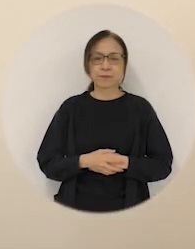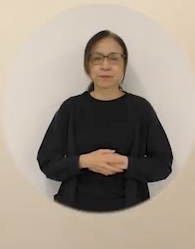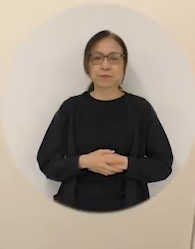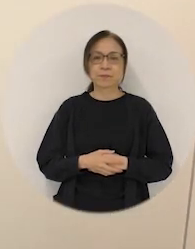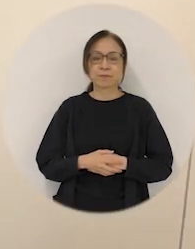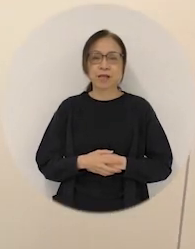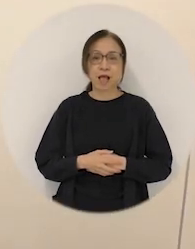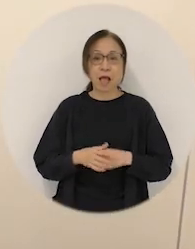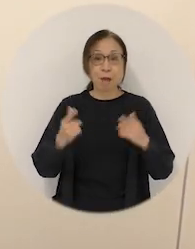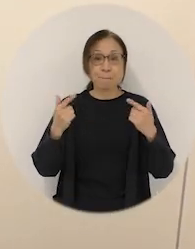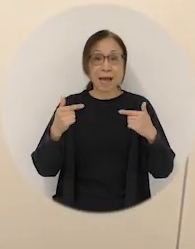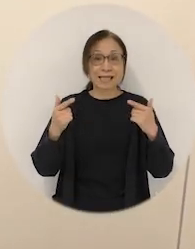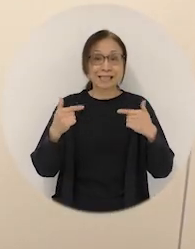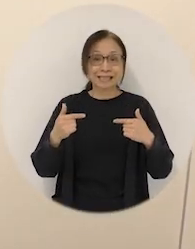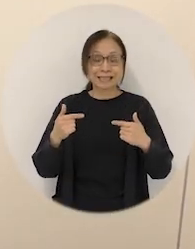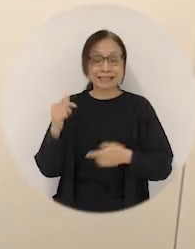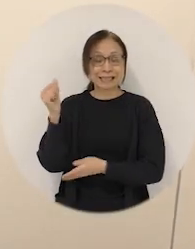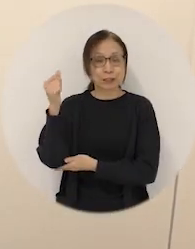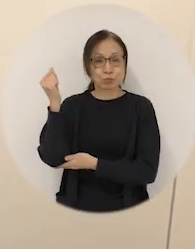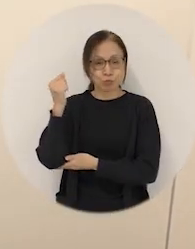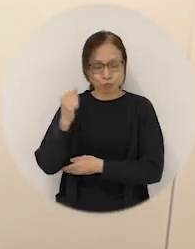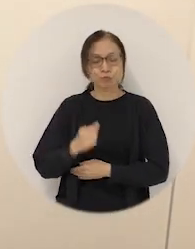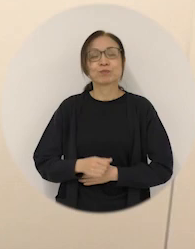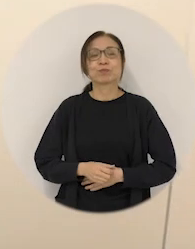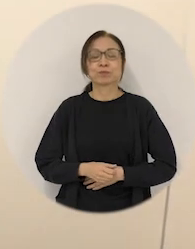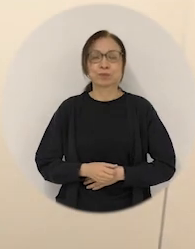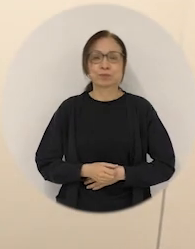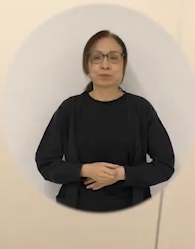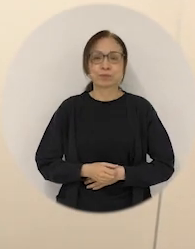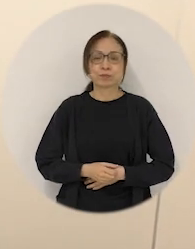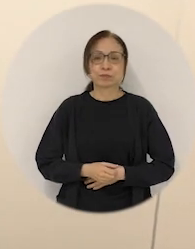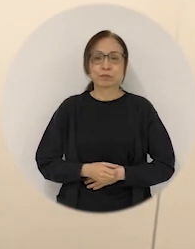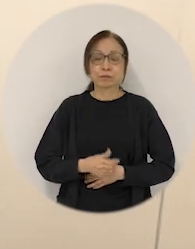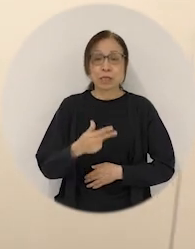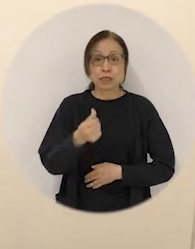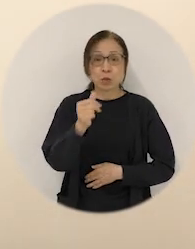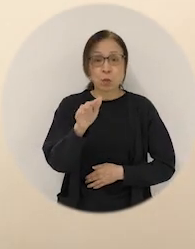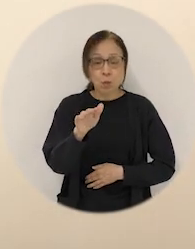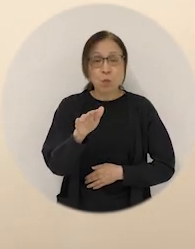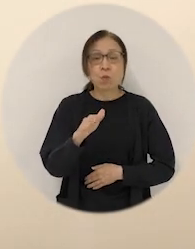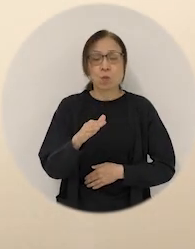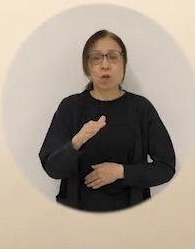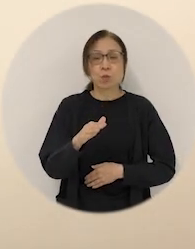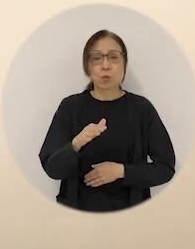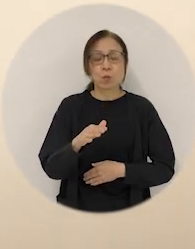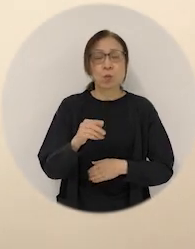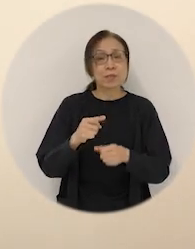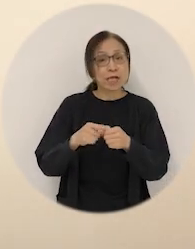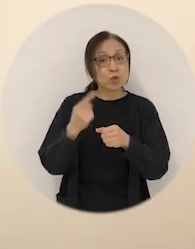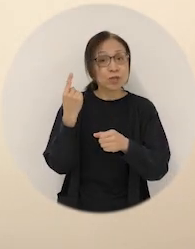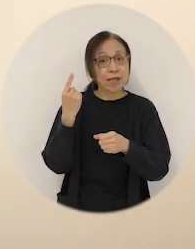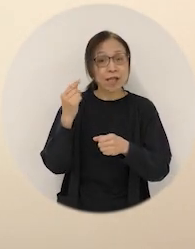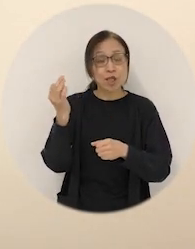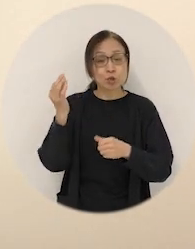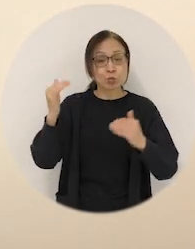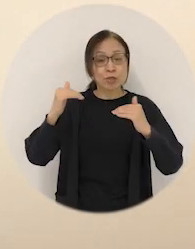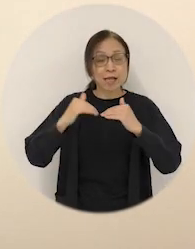毎日部の根本と申します。市長、昨年つぶらやプロダクションと結んだ協